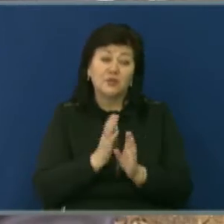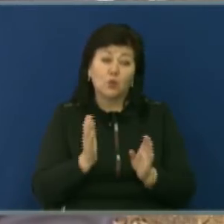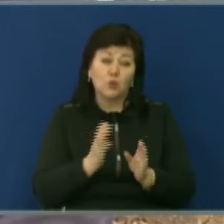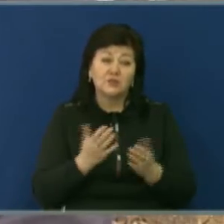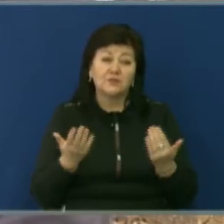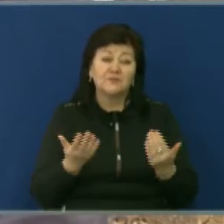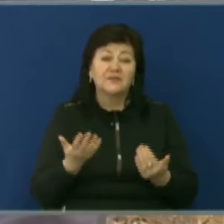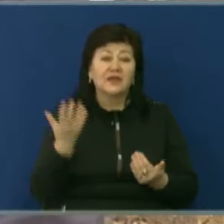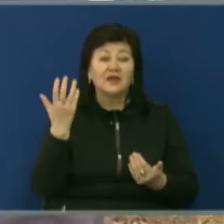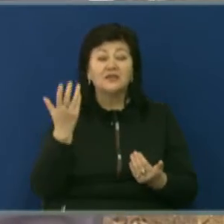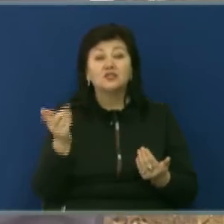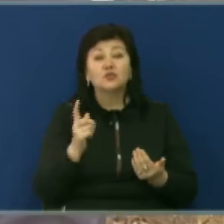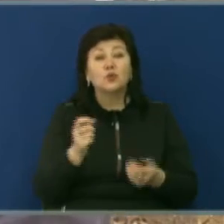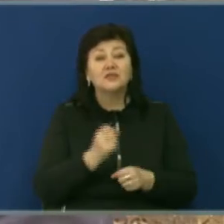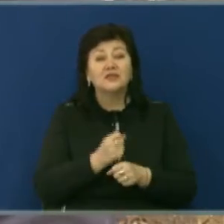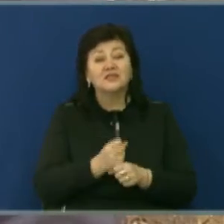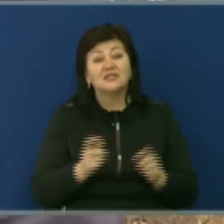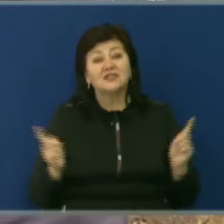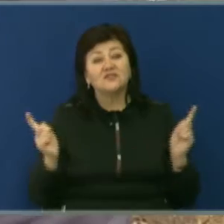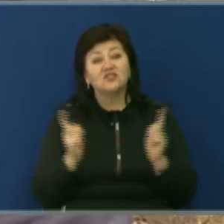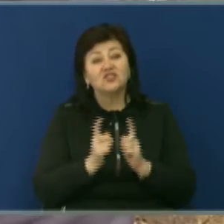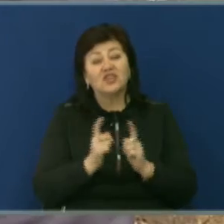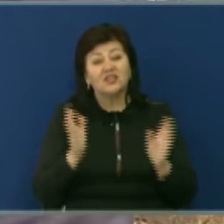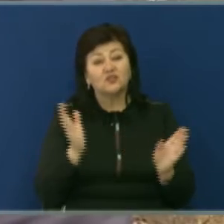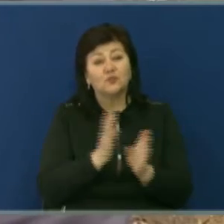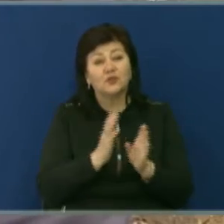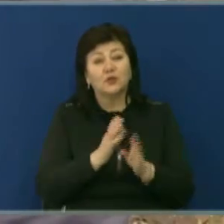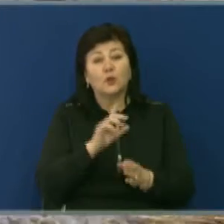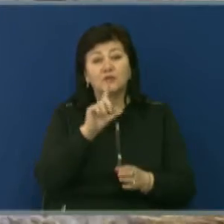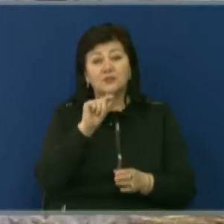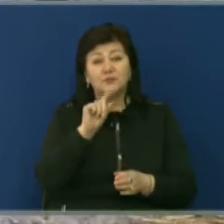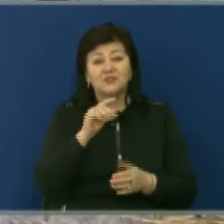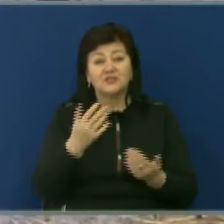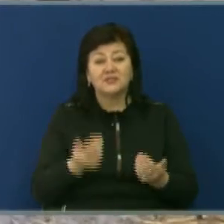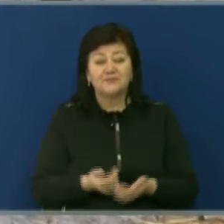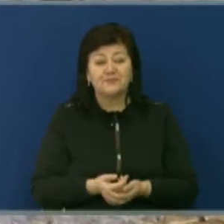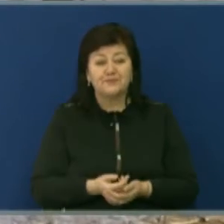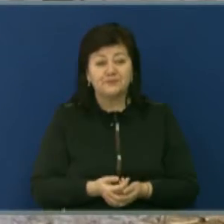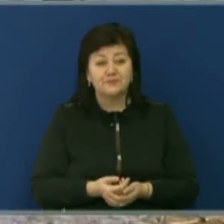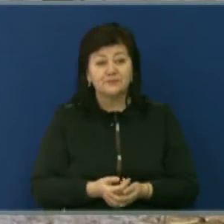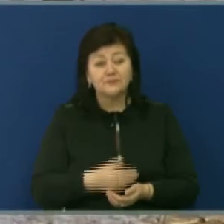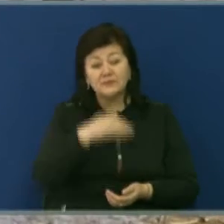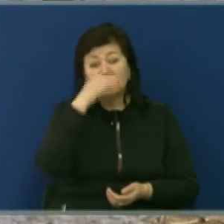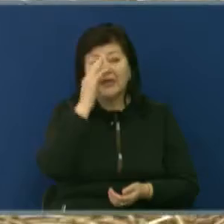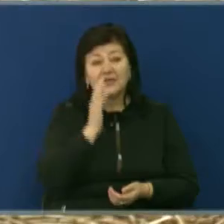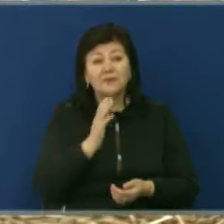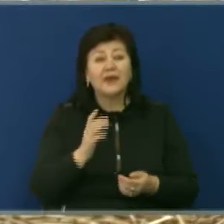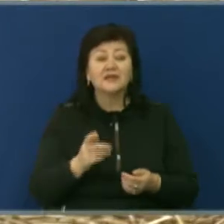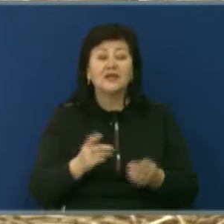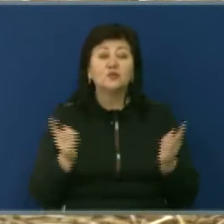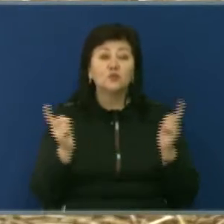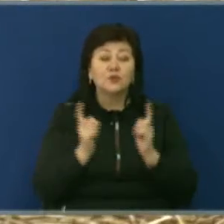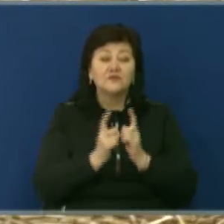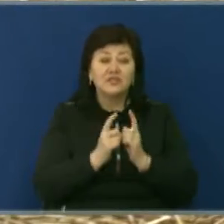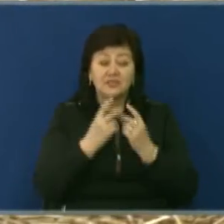балапанды кездестірген жағдайда не істеуге болады? Осындай сауалдар арқылы түсіндіру. Балалар біздің табиғатта көп деген сирек кездесетін құстарды